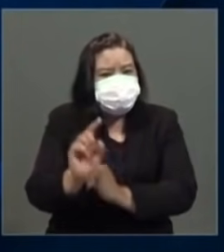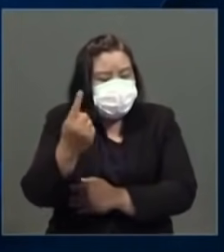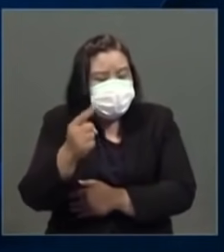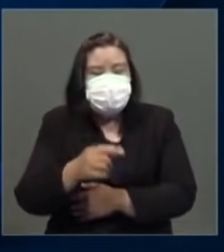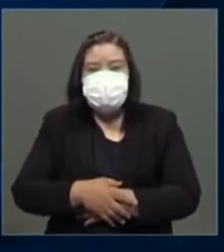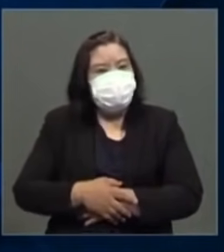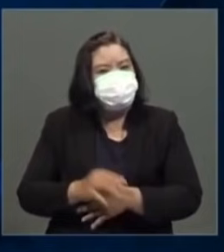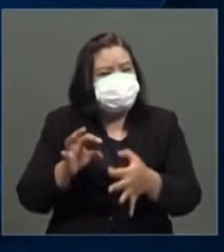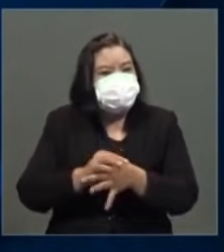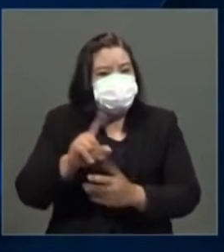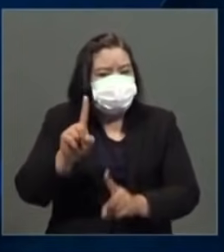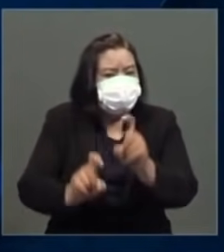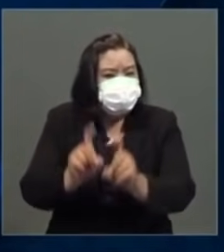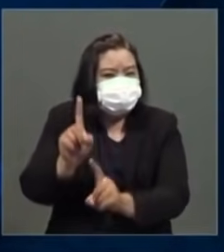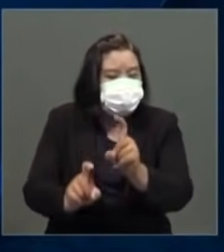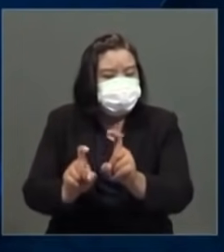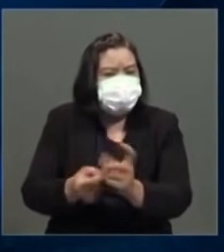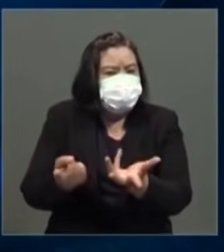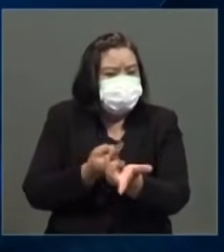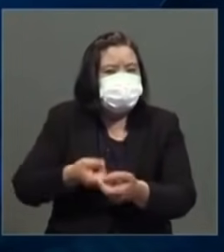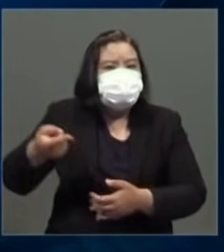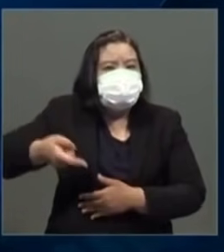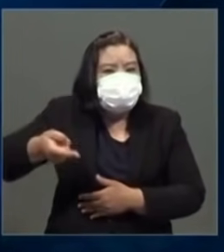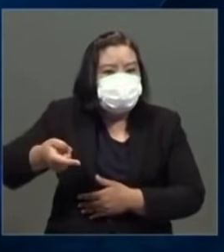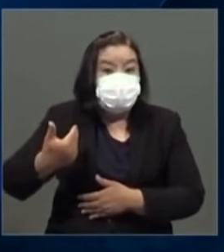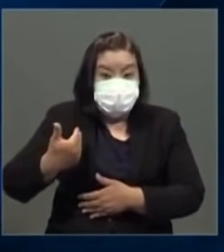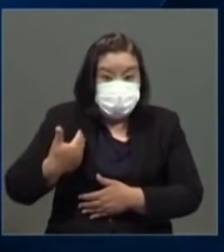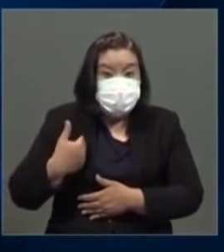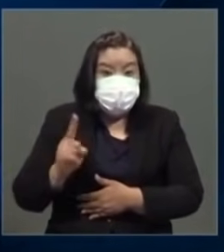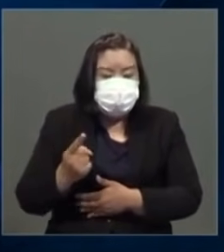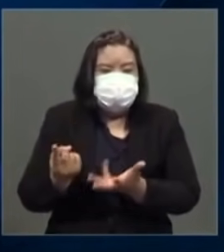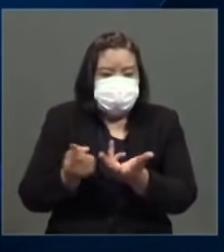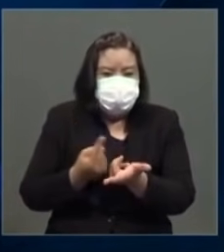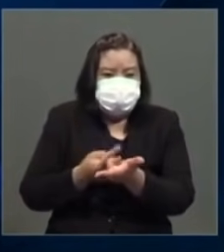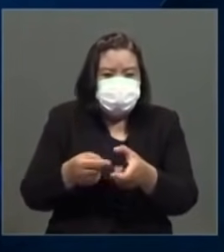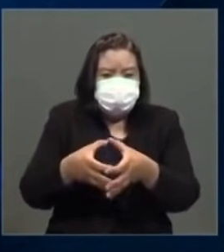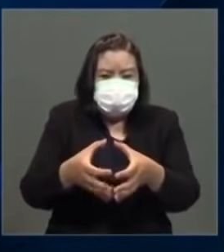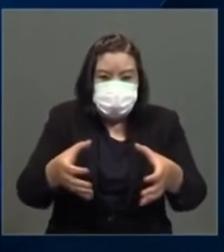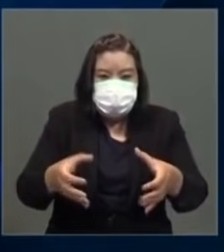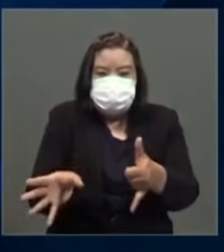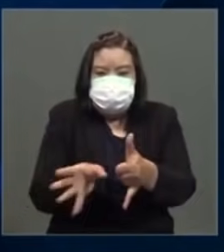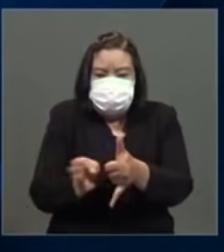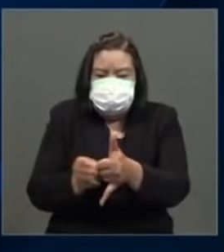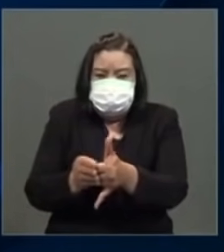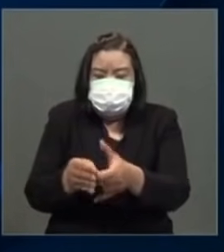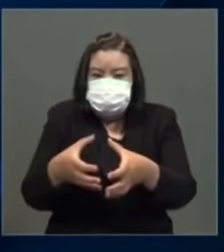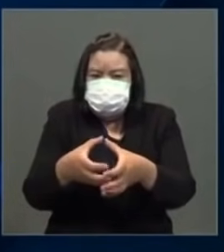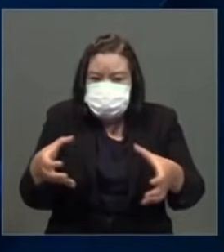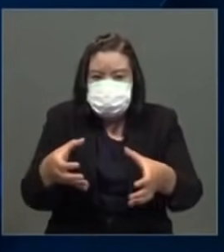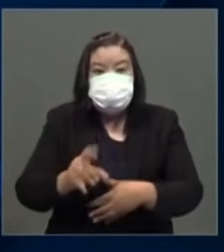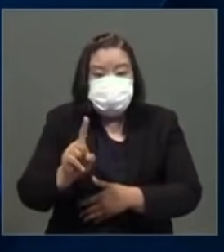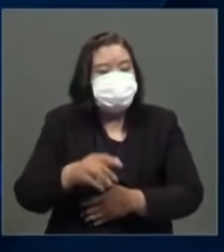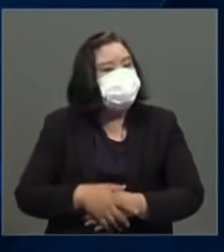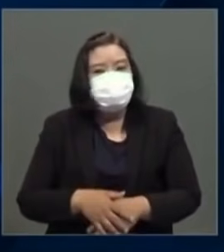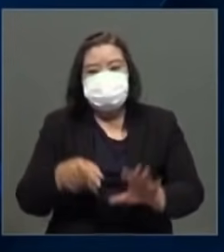ชีวิตก็ยังมีอยู่ให้เห็นทุกวันแล้วก็จะเพิ่มขึ้นตามอัตราส่วนของการติดเชื้อที่มีจำนวนหลักหลาย